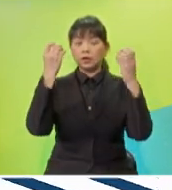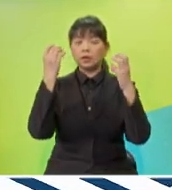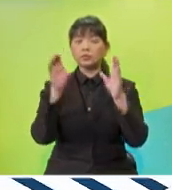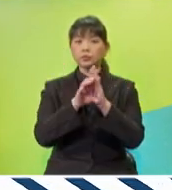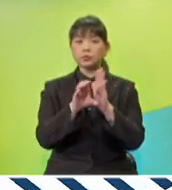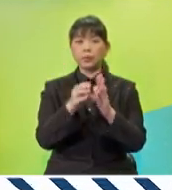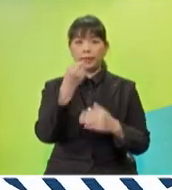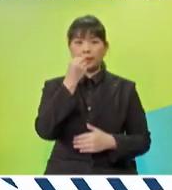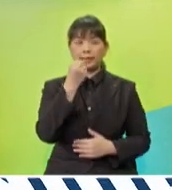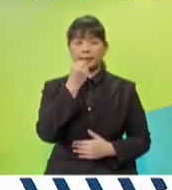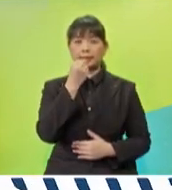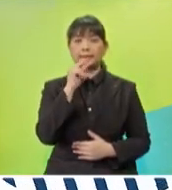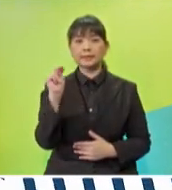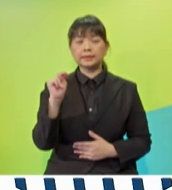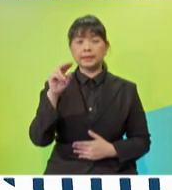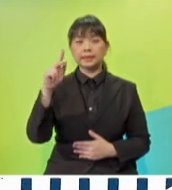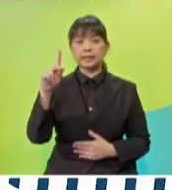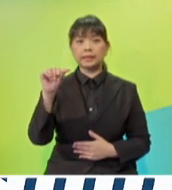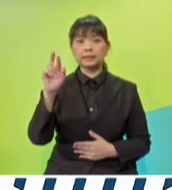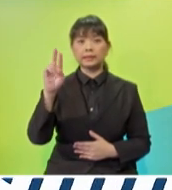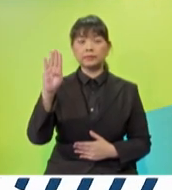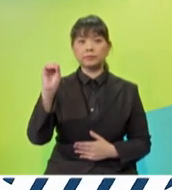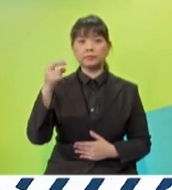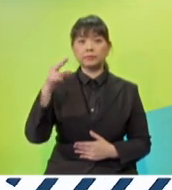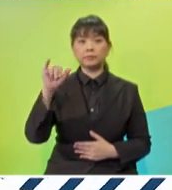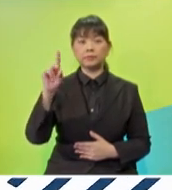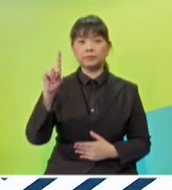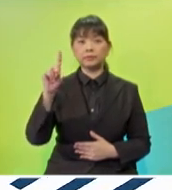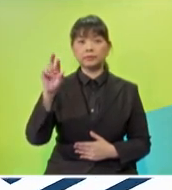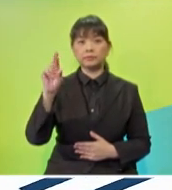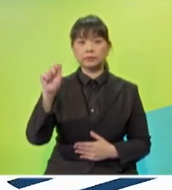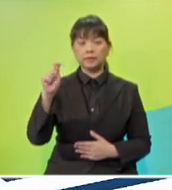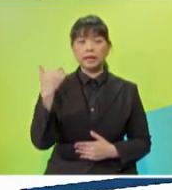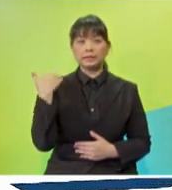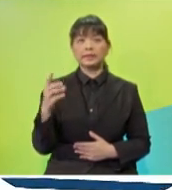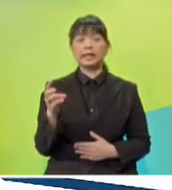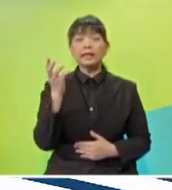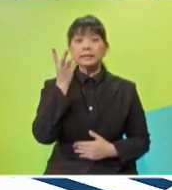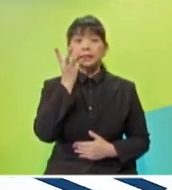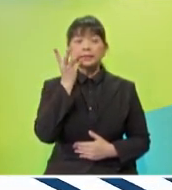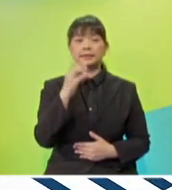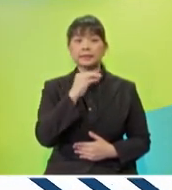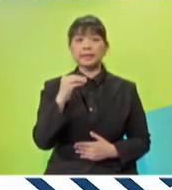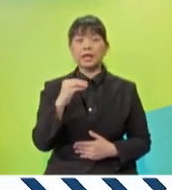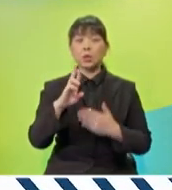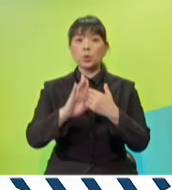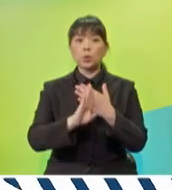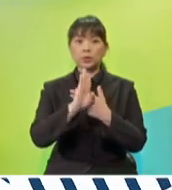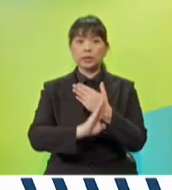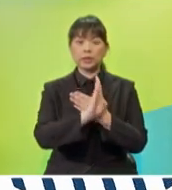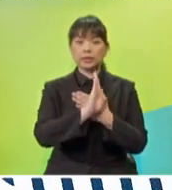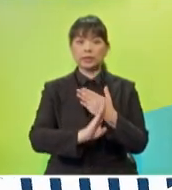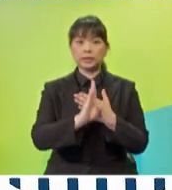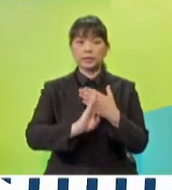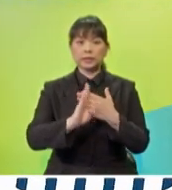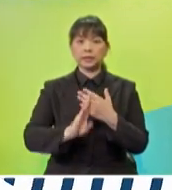ada adalah nasitan roti nasi dan roti mihun pun mengandung